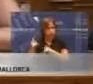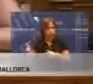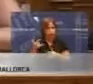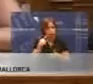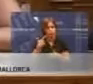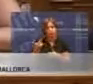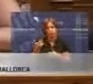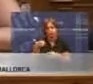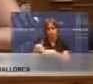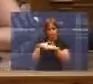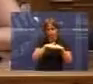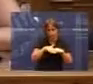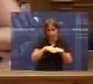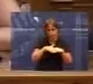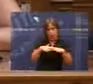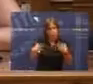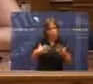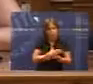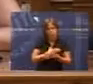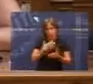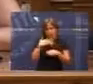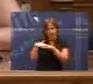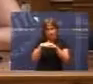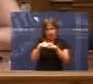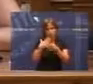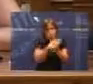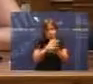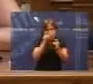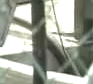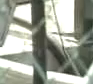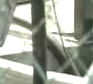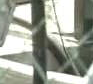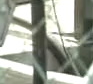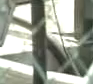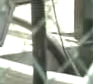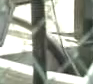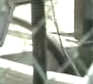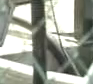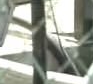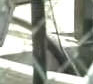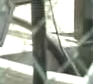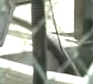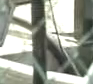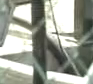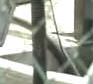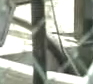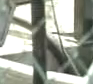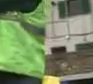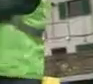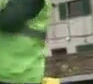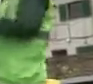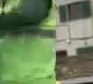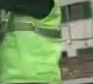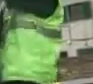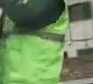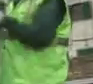casa. Tothom va ser convidat de la mateixa manera i tothom hi va assistir qui va voler. També s'ha tractat de la rebaixa del